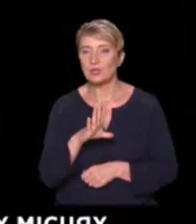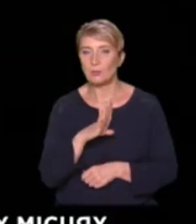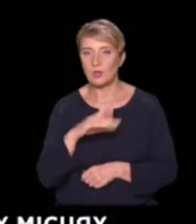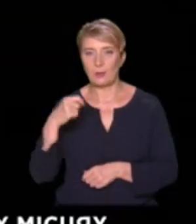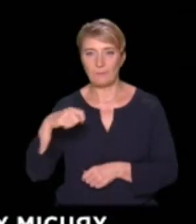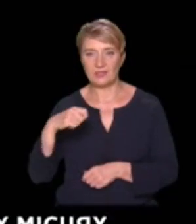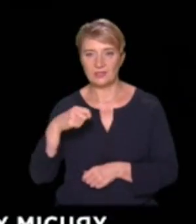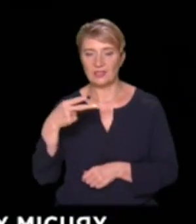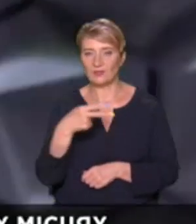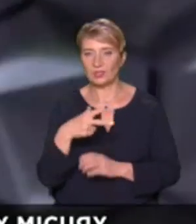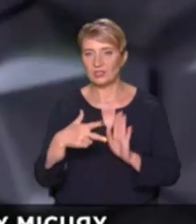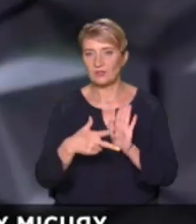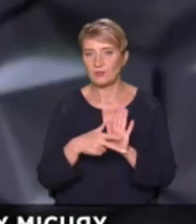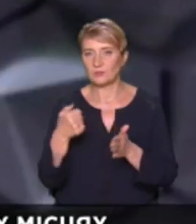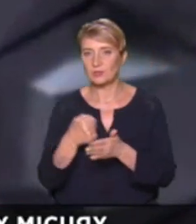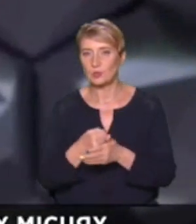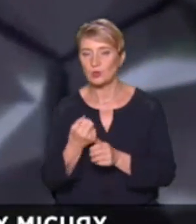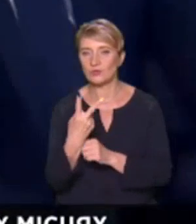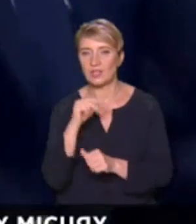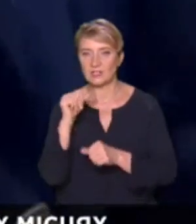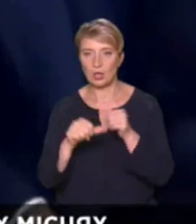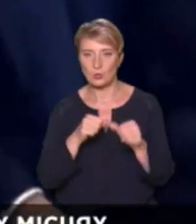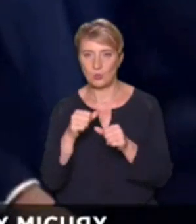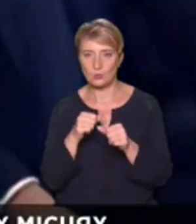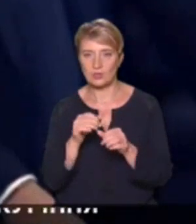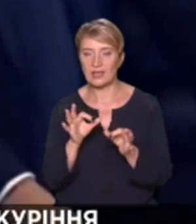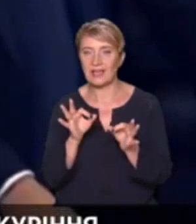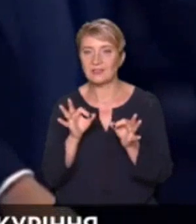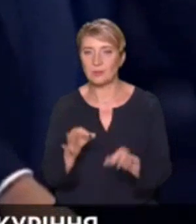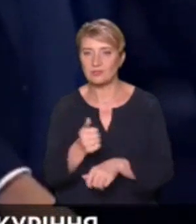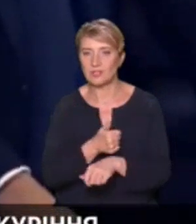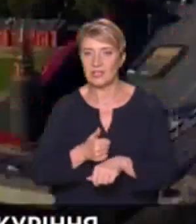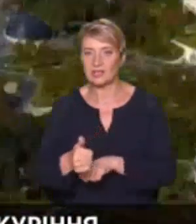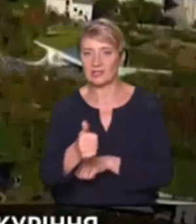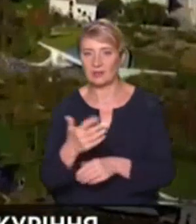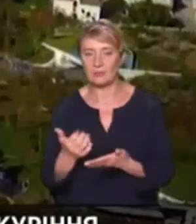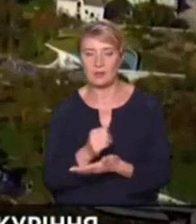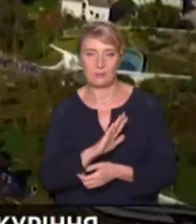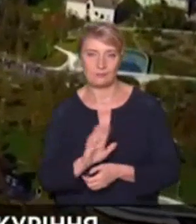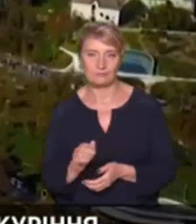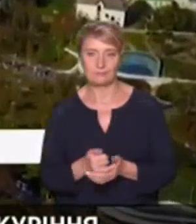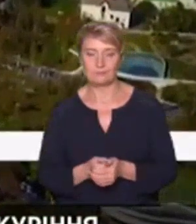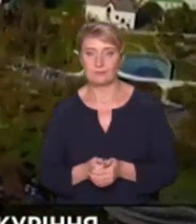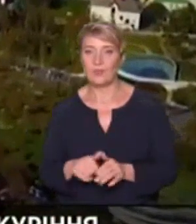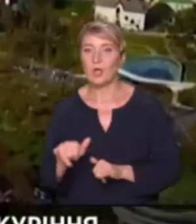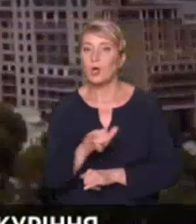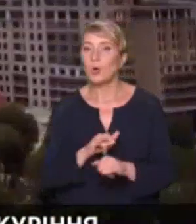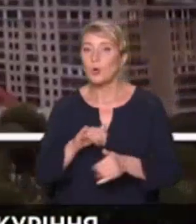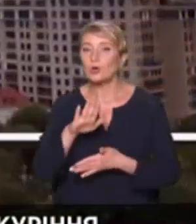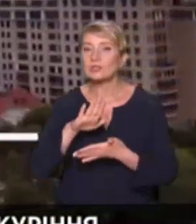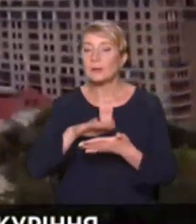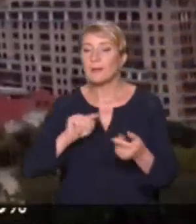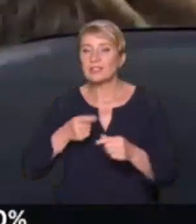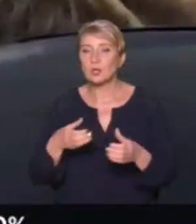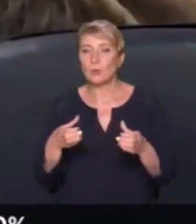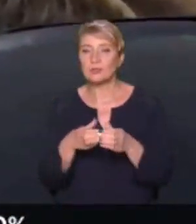із 2008 до 2012 року, але справжнім лідером так і не став. Ну і куди ж без